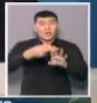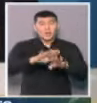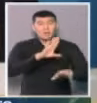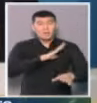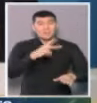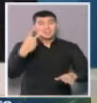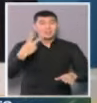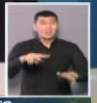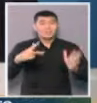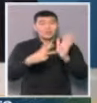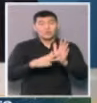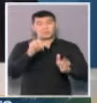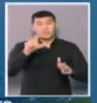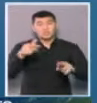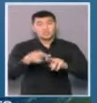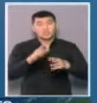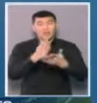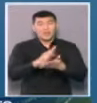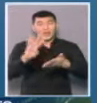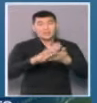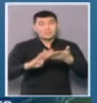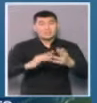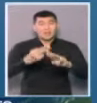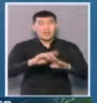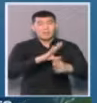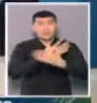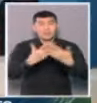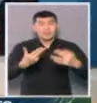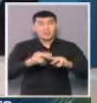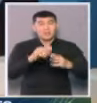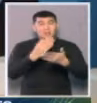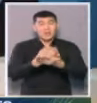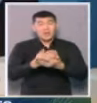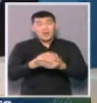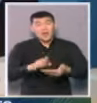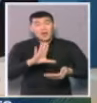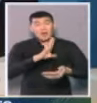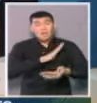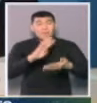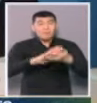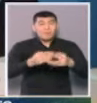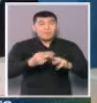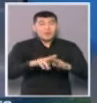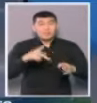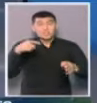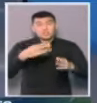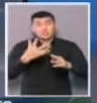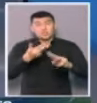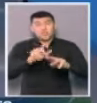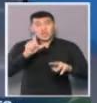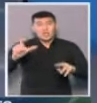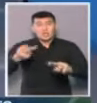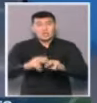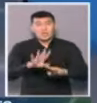побывали 28 человек. Поступило 878 заявлений и жалоб. В телеграм-чате акимата района, где зарегистрировано 3604